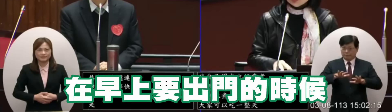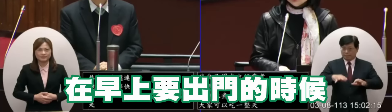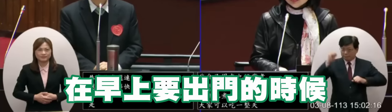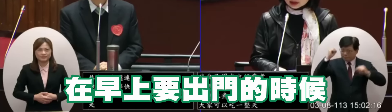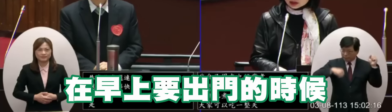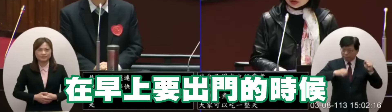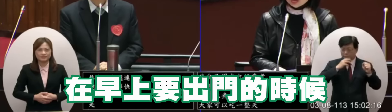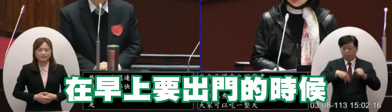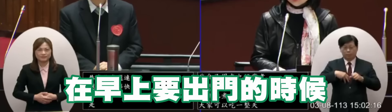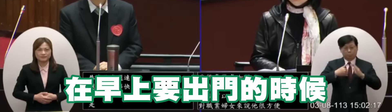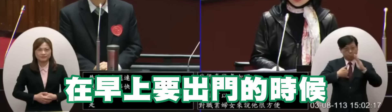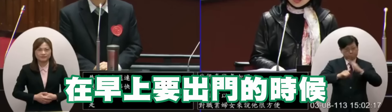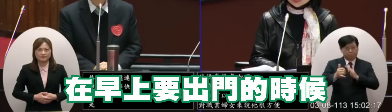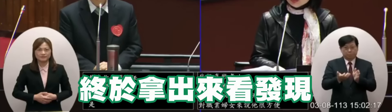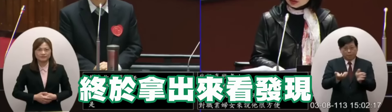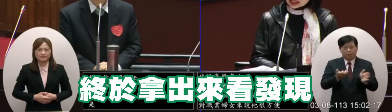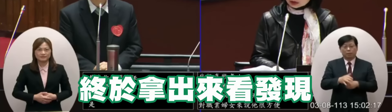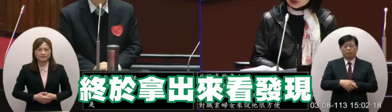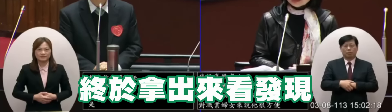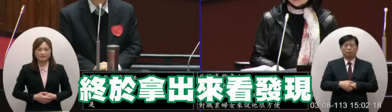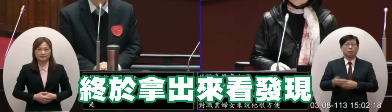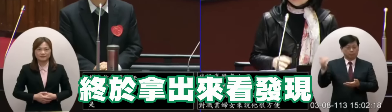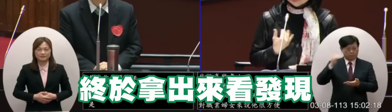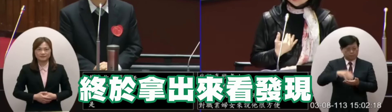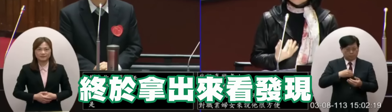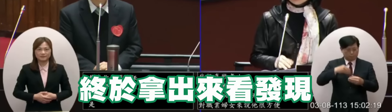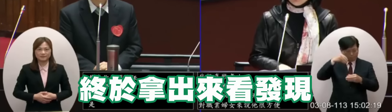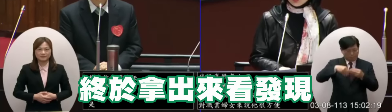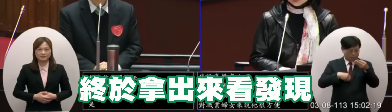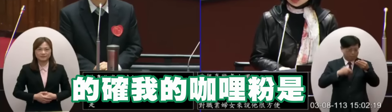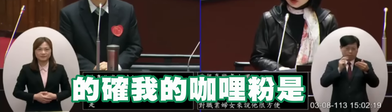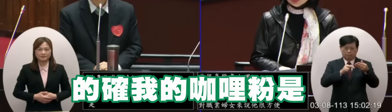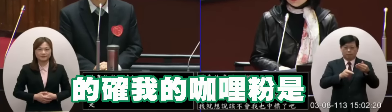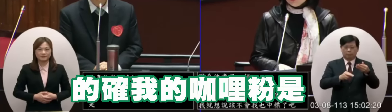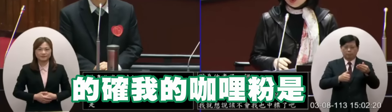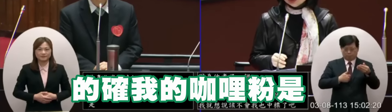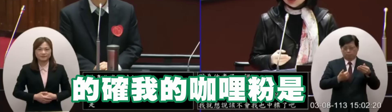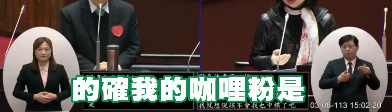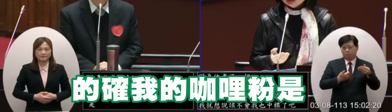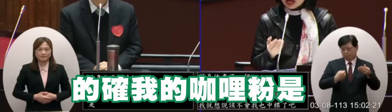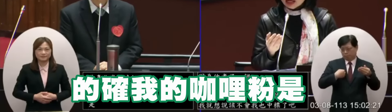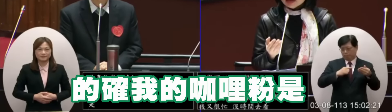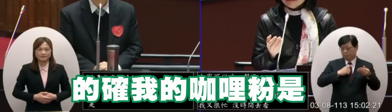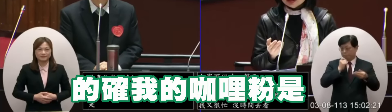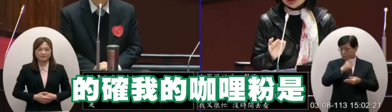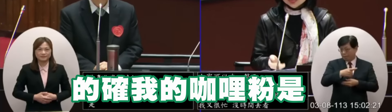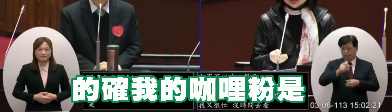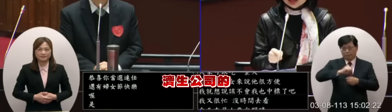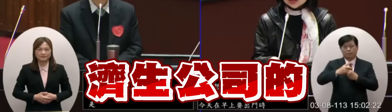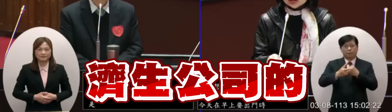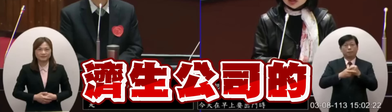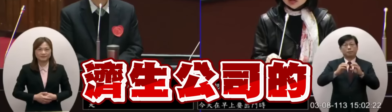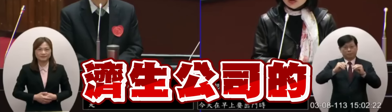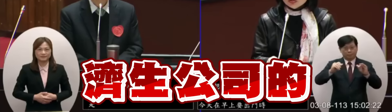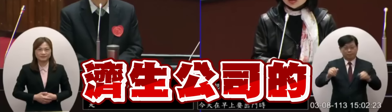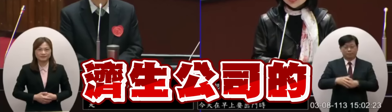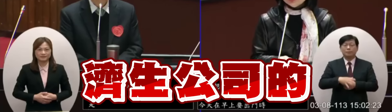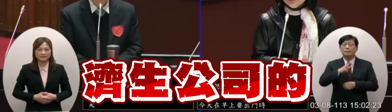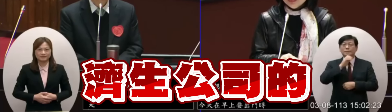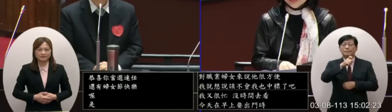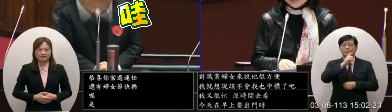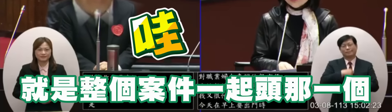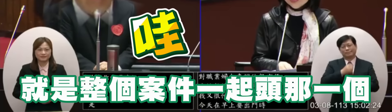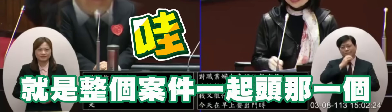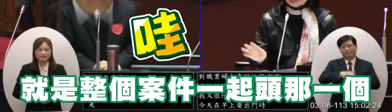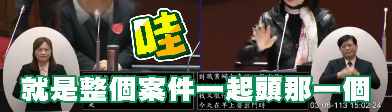早上要出门的时候，终于拿出来看，发现，的确，我的咖喱粉是寄生公司